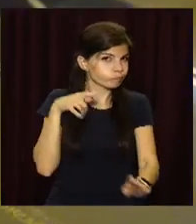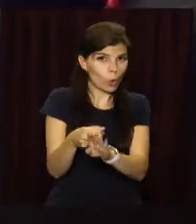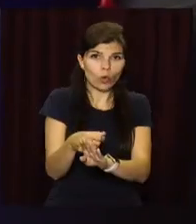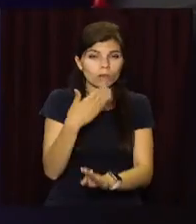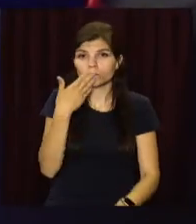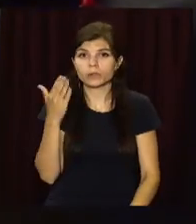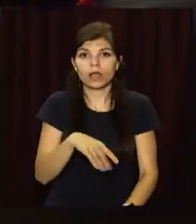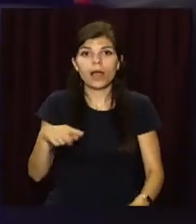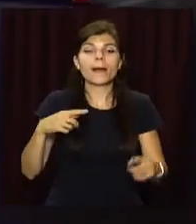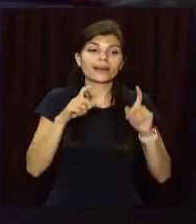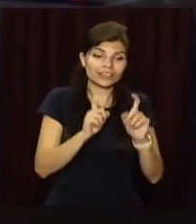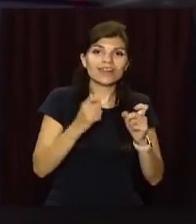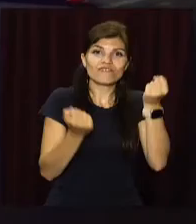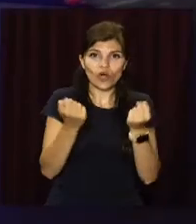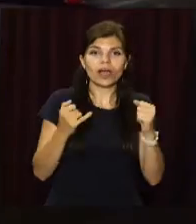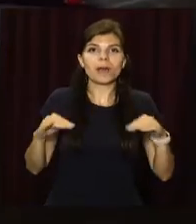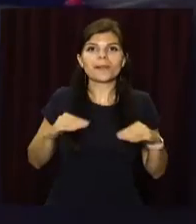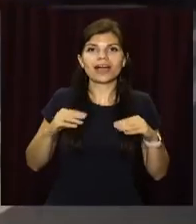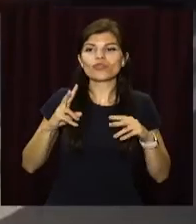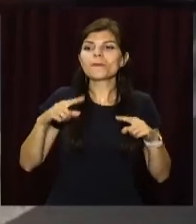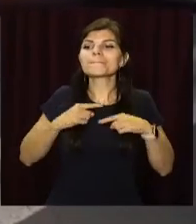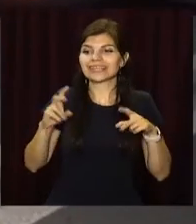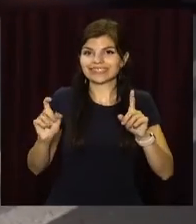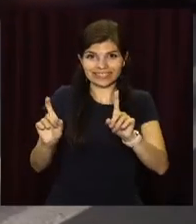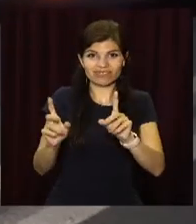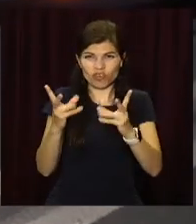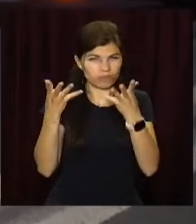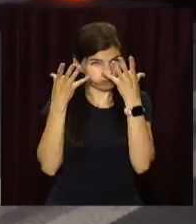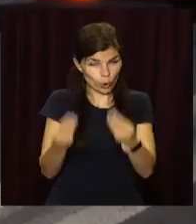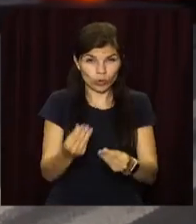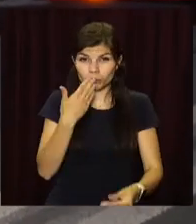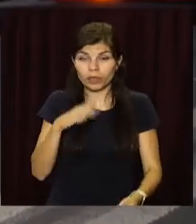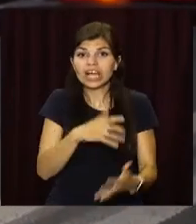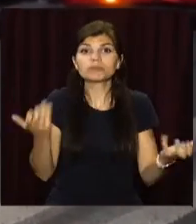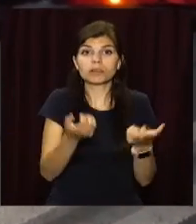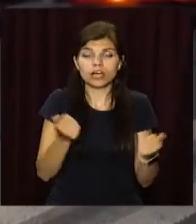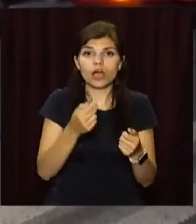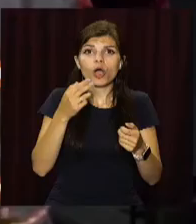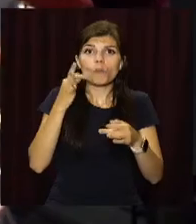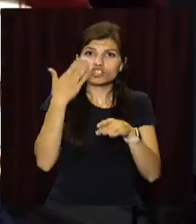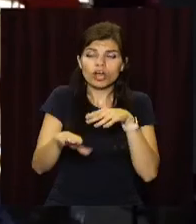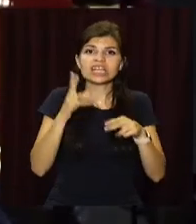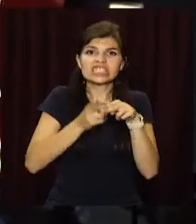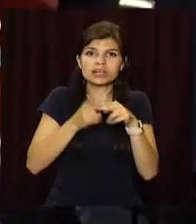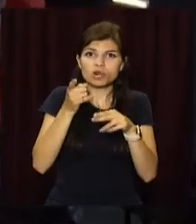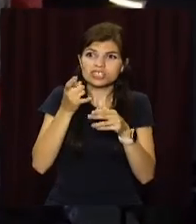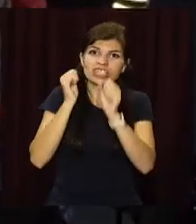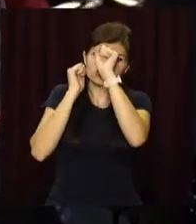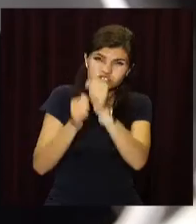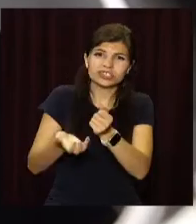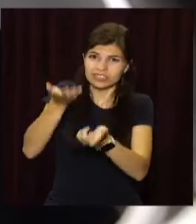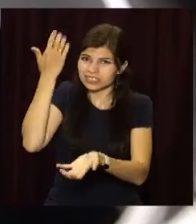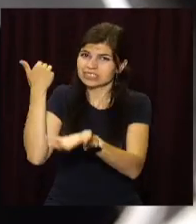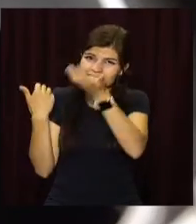пасажира, який був на передньому сидінні, затисло металевими конструкціями. Рятувальники практично по шматках розрізали авто, щоб звільнити